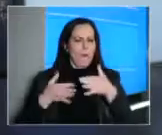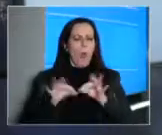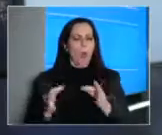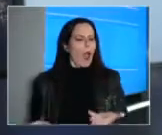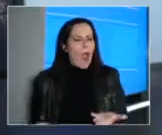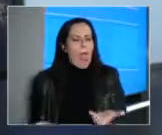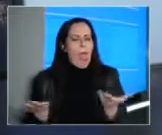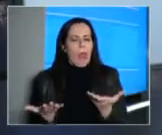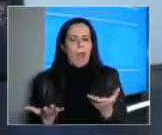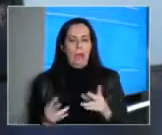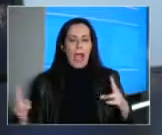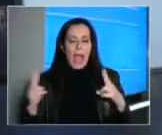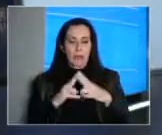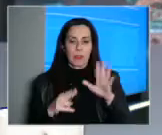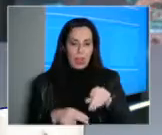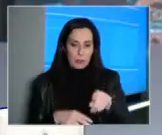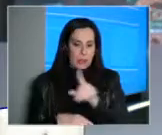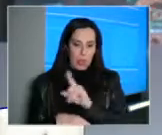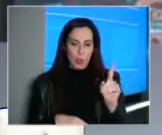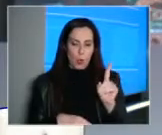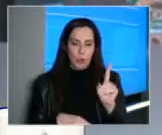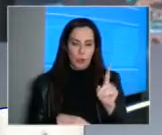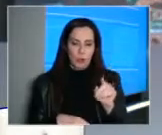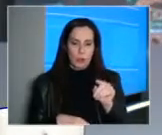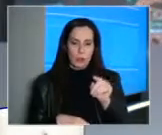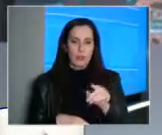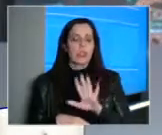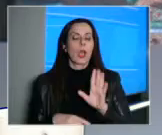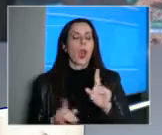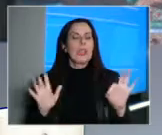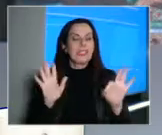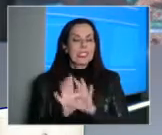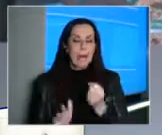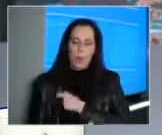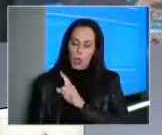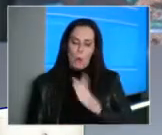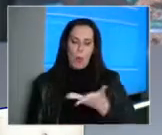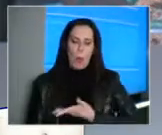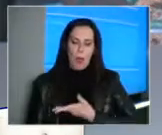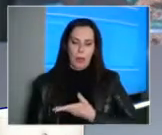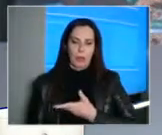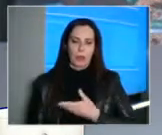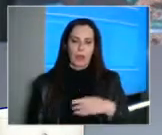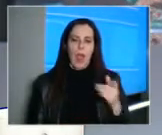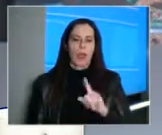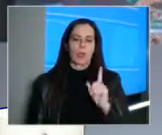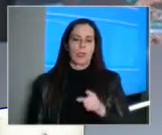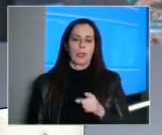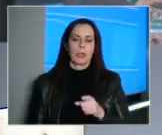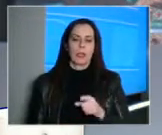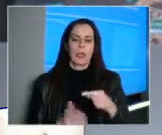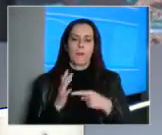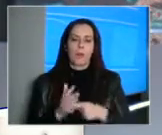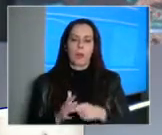לפי החוק הצרפתי גם זה אסור. זה נקרא סמלי דת חיצוניים, אתה לא אמור לבוא עם זה